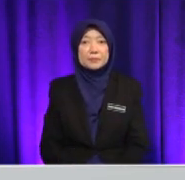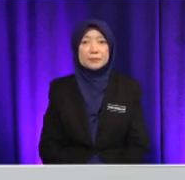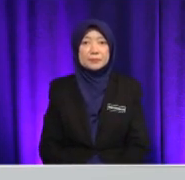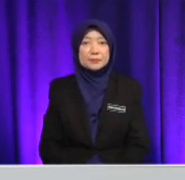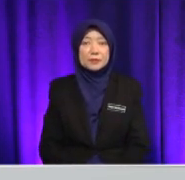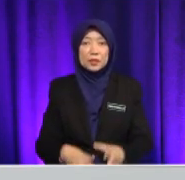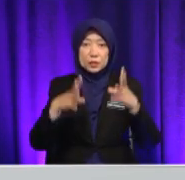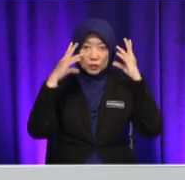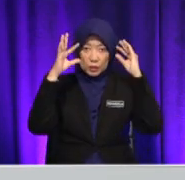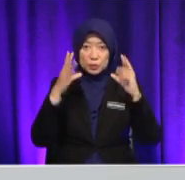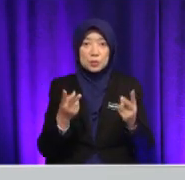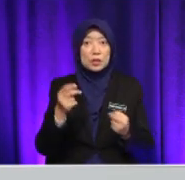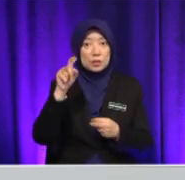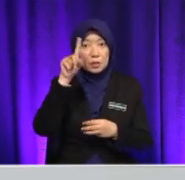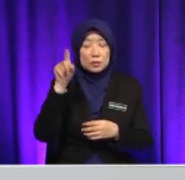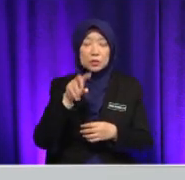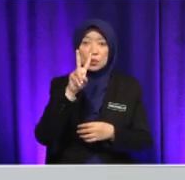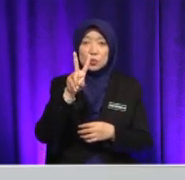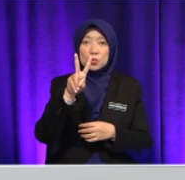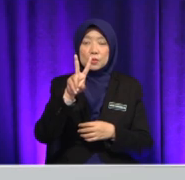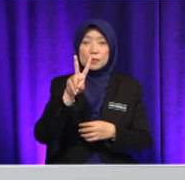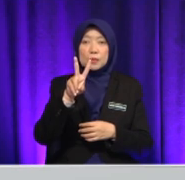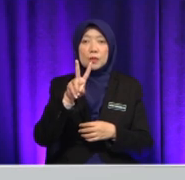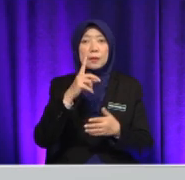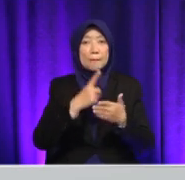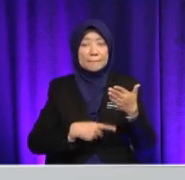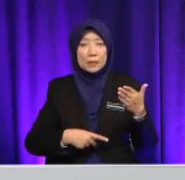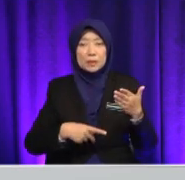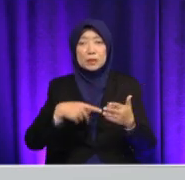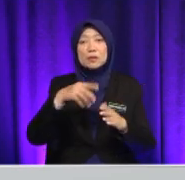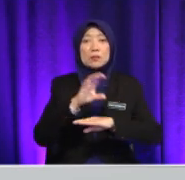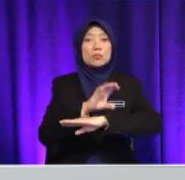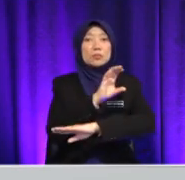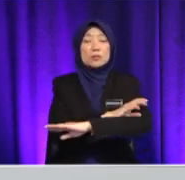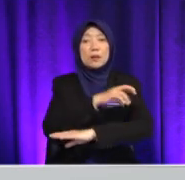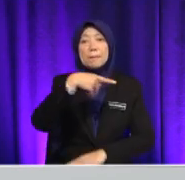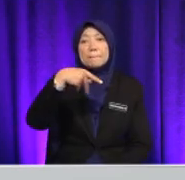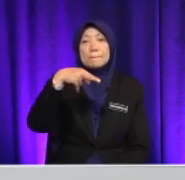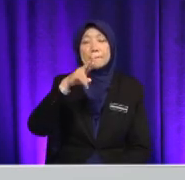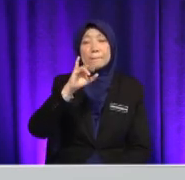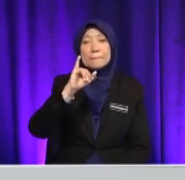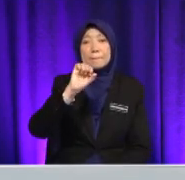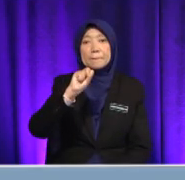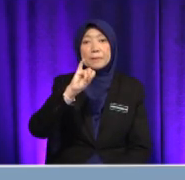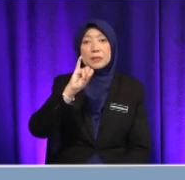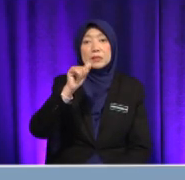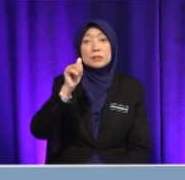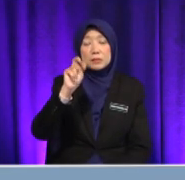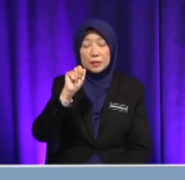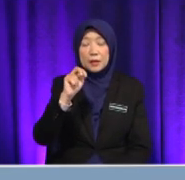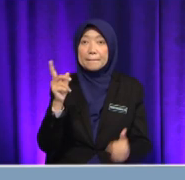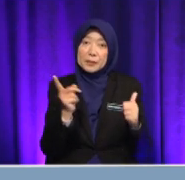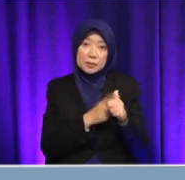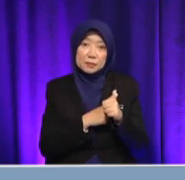guna dua pria yang digunakan dalam proses yang kita gunakan yang